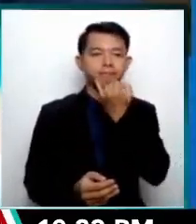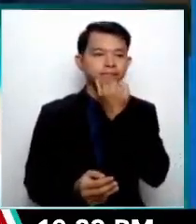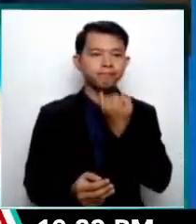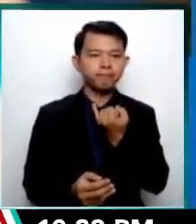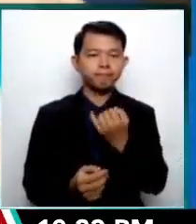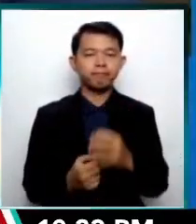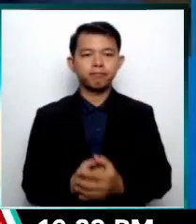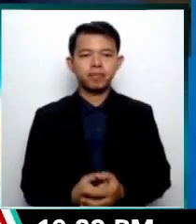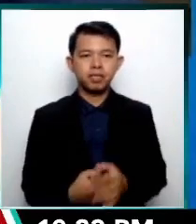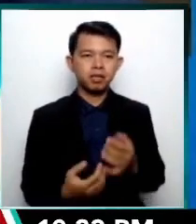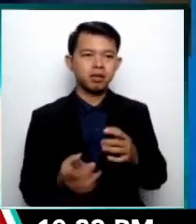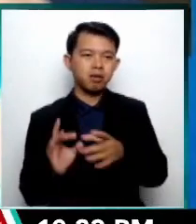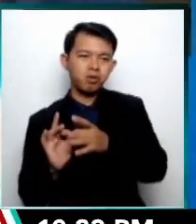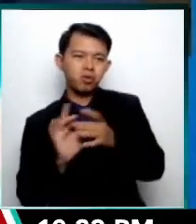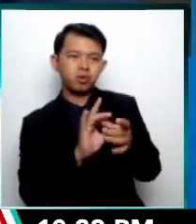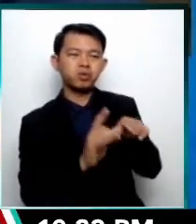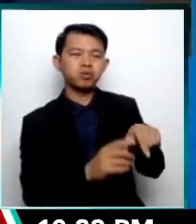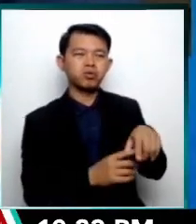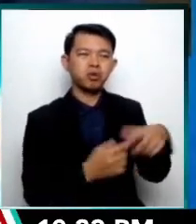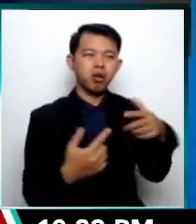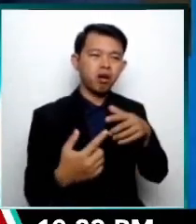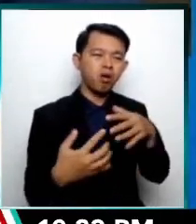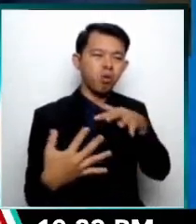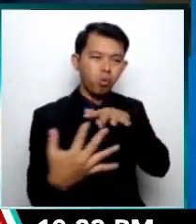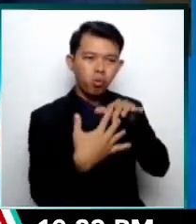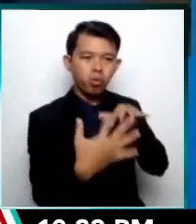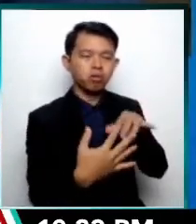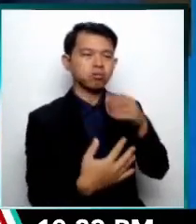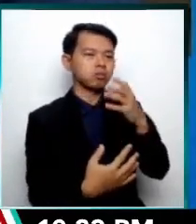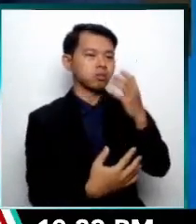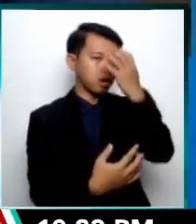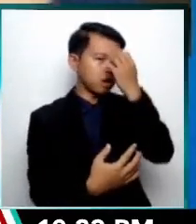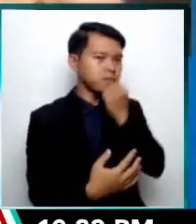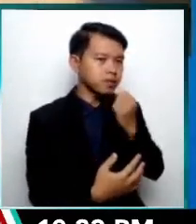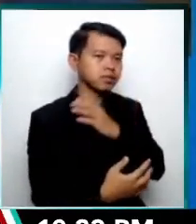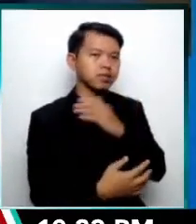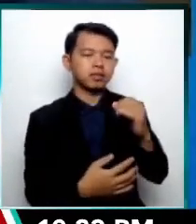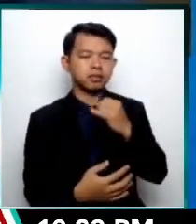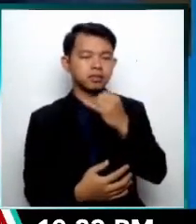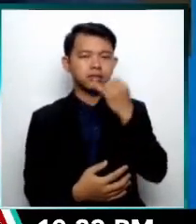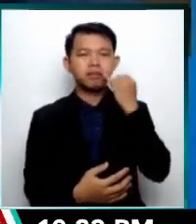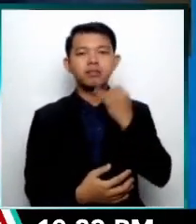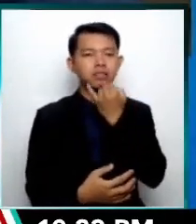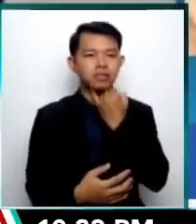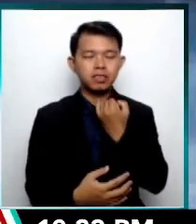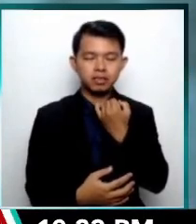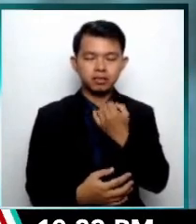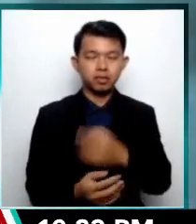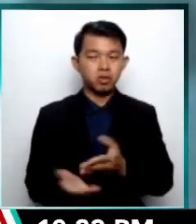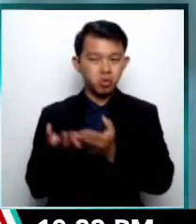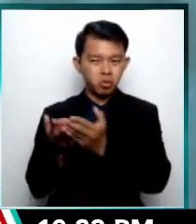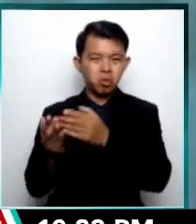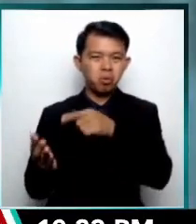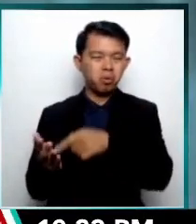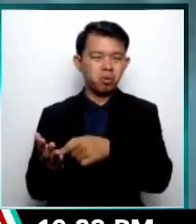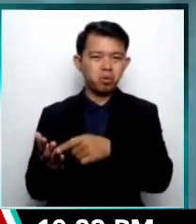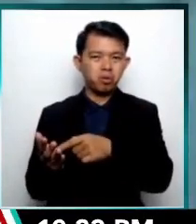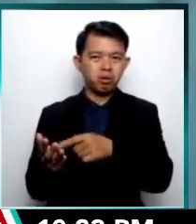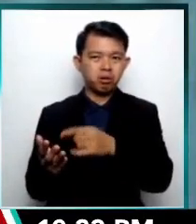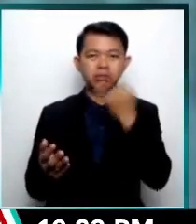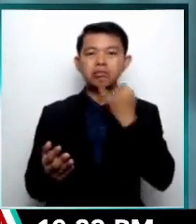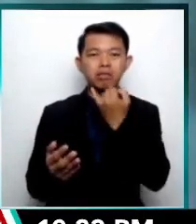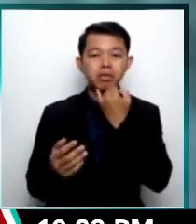Hamas at Israel dahil tinarget nila yung bakor na ito dahil Israeli owned daw, no? Although Japanese company. Pero ayon sa Israel